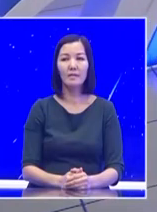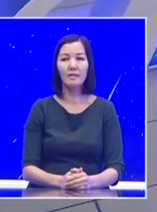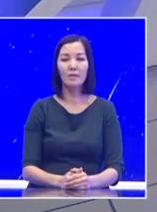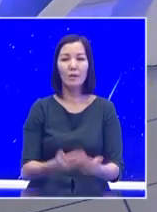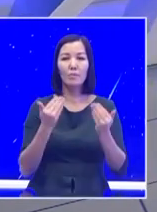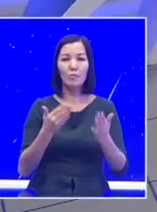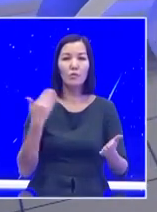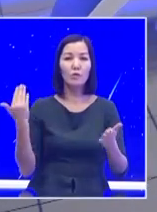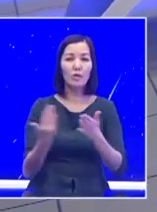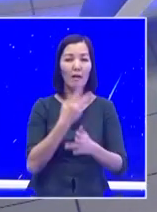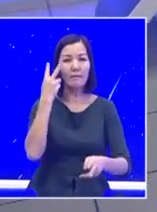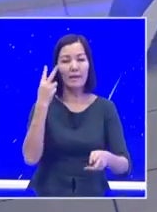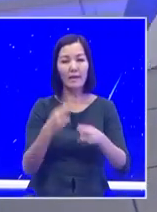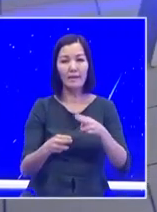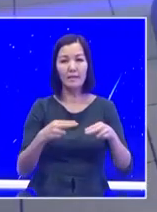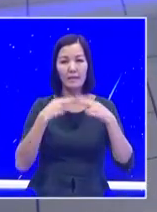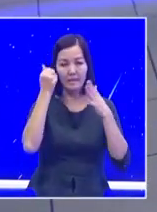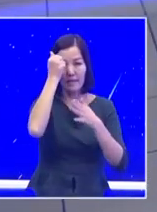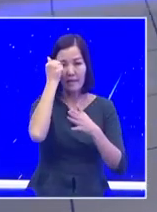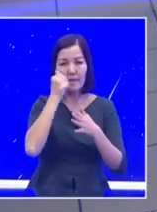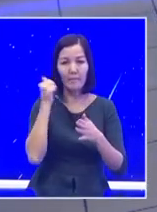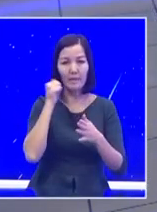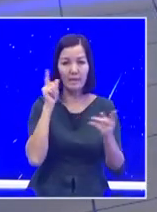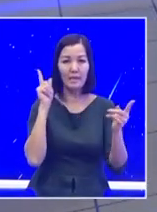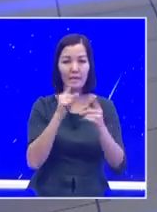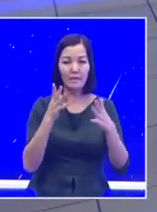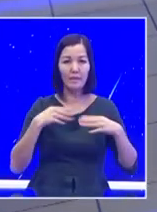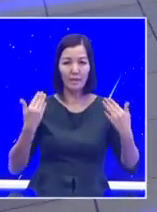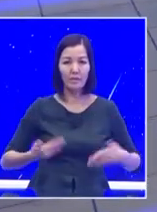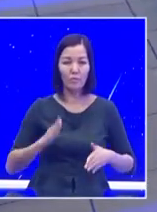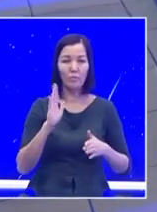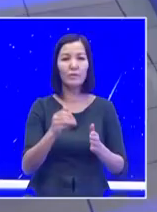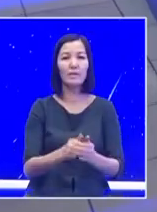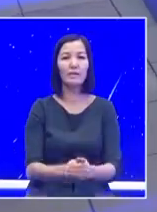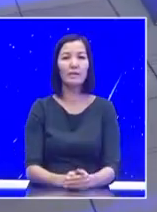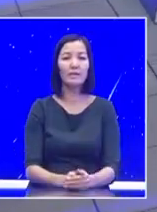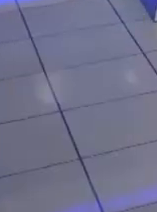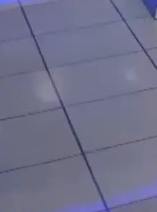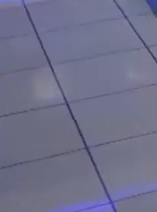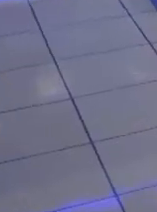Бүгінге келіп түскен ақпараттар легі осындай болды. Назар қойып тыңдағандарыңызға рахмет. Аман сау болыңыздар.